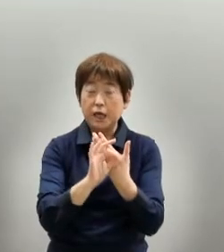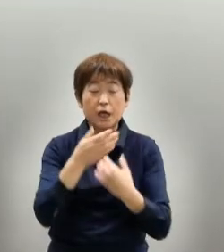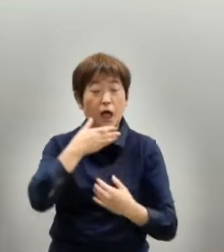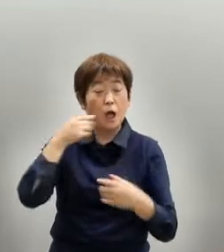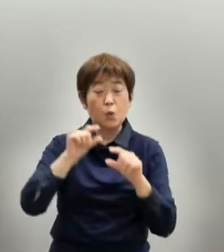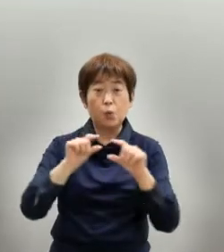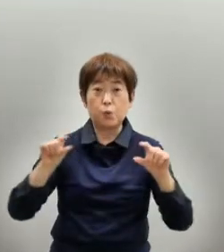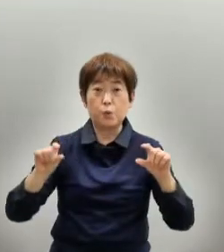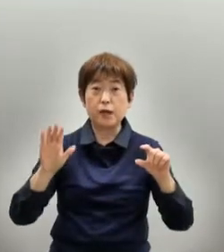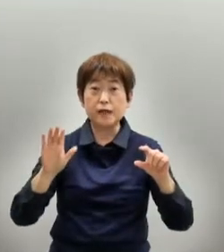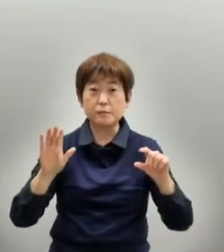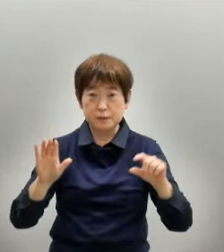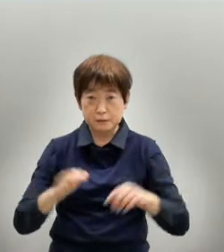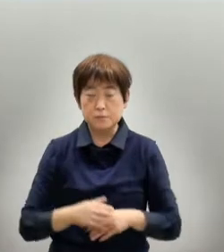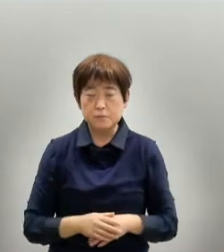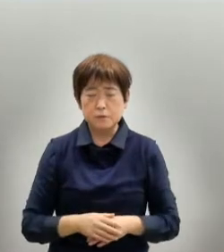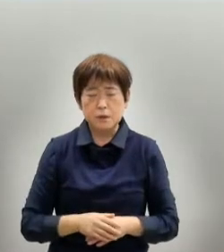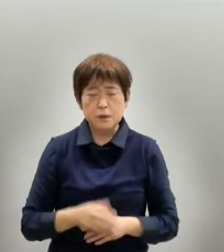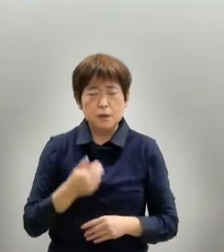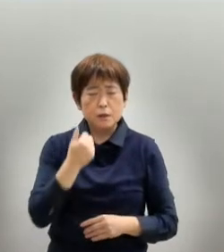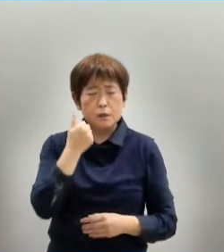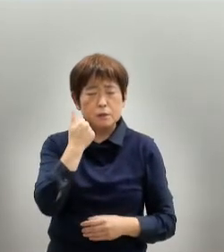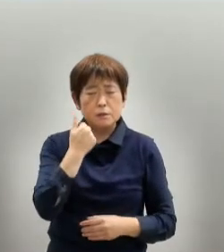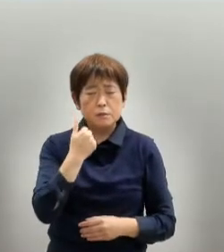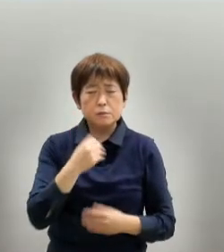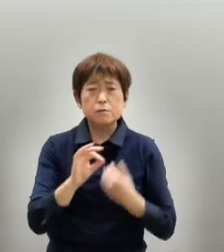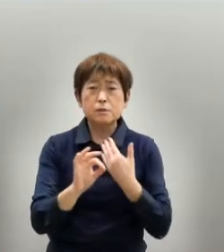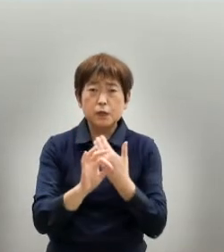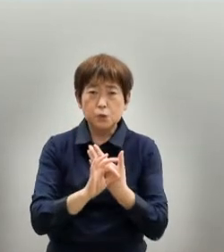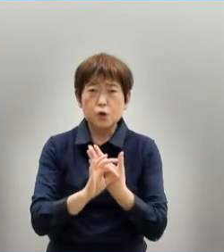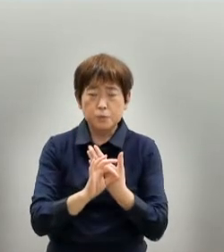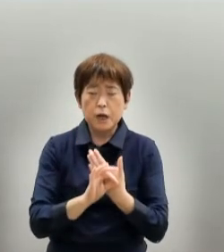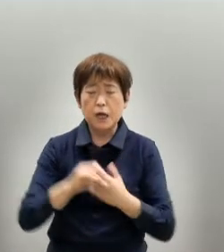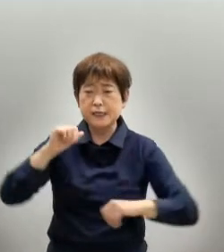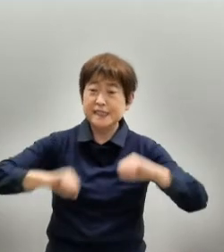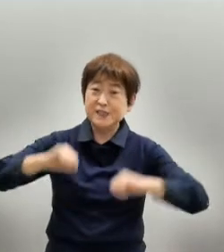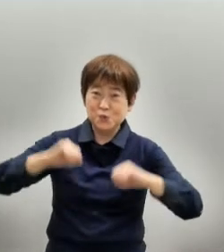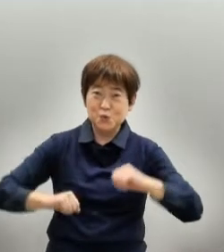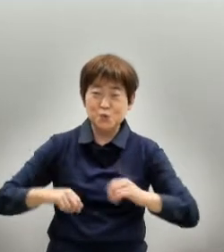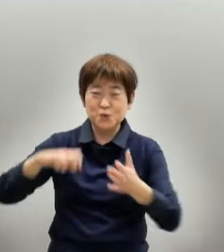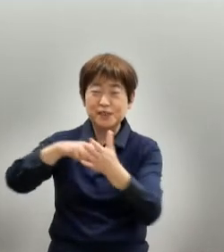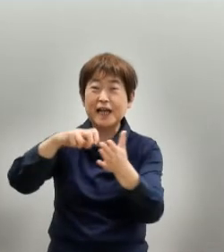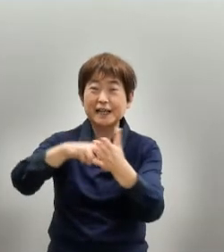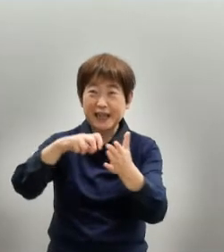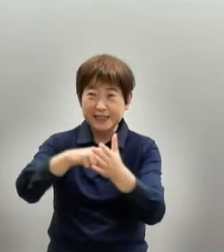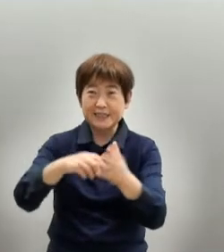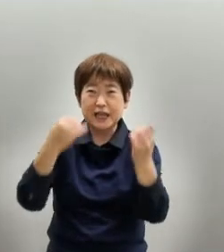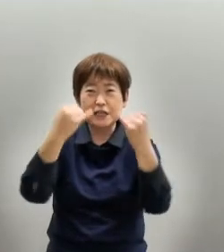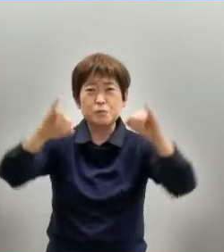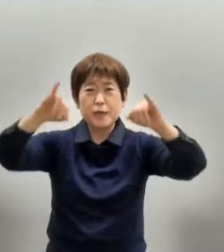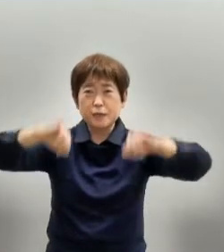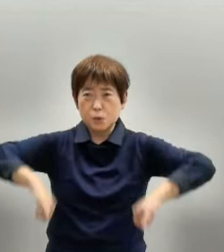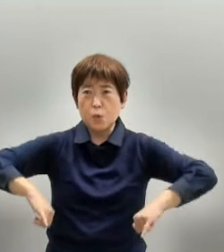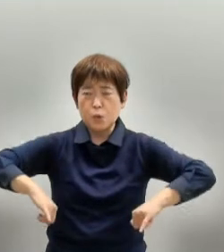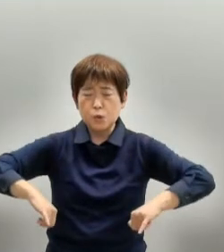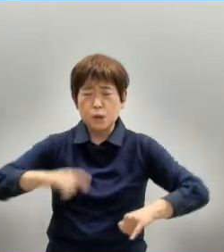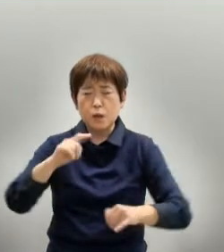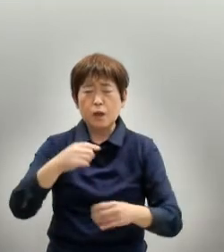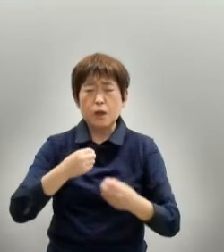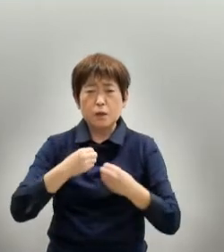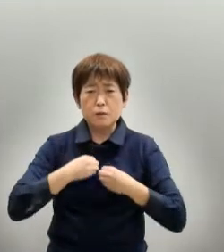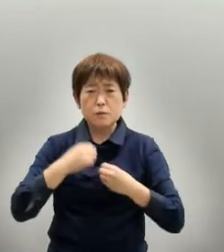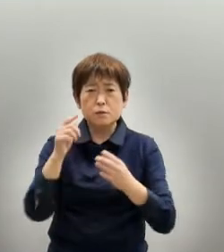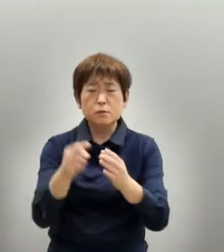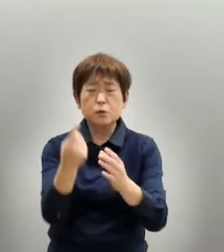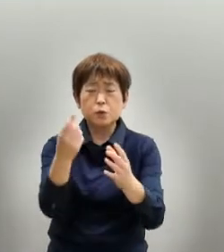りますけれども、例えばその不特定多数の方が参加したイベントでクラスターが発生した、 まあ、しかしですね、参加者の連絡先の登録が